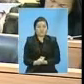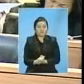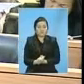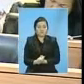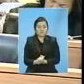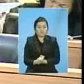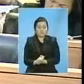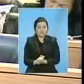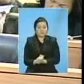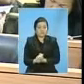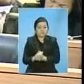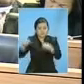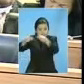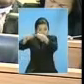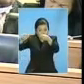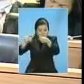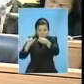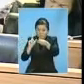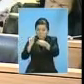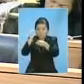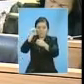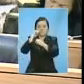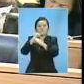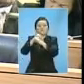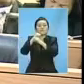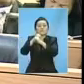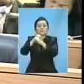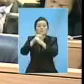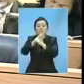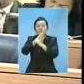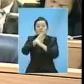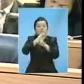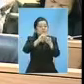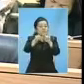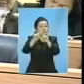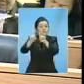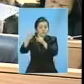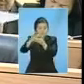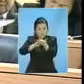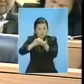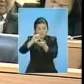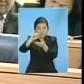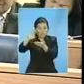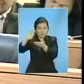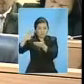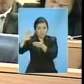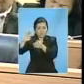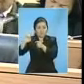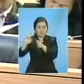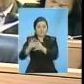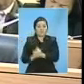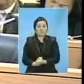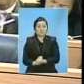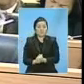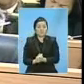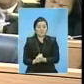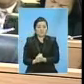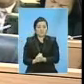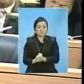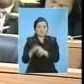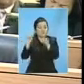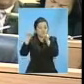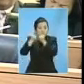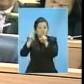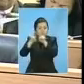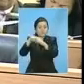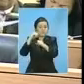ป็นส่วนที่ดีที่สุดของงานวิจัยนี้ถ้าให้สถาบันอื่นๆทำเนื้อหาก็ไม่ไปพ้นจากเนื้อหาของพระป